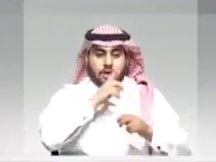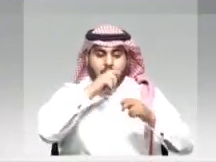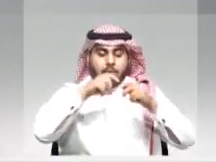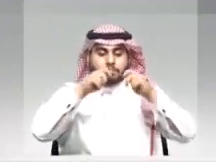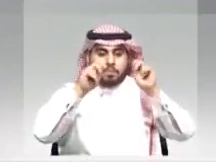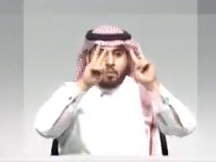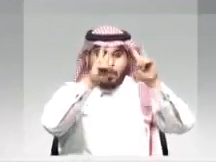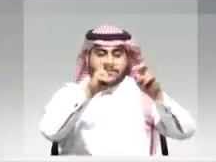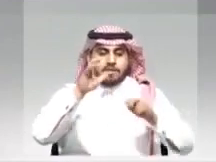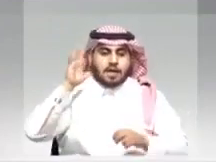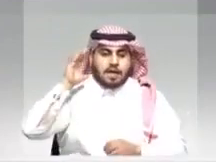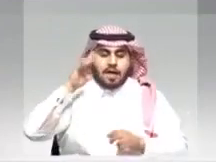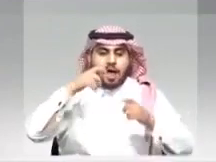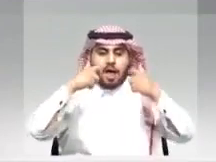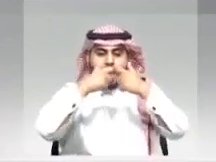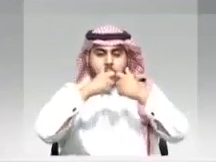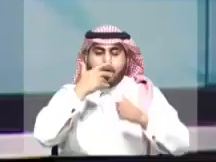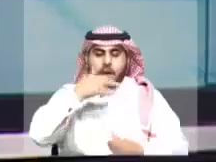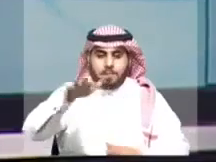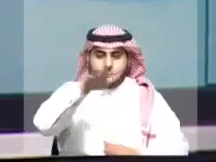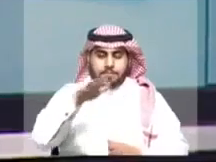التي تدعمها إيران في الشرق الأوسط.